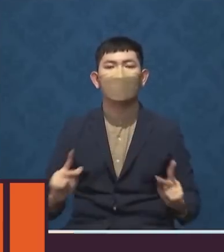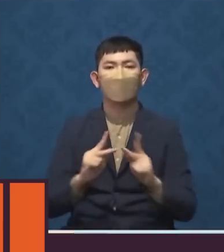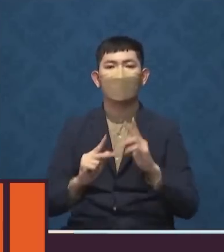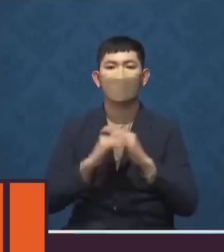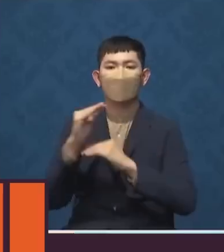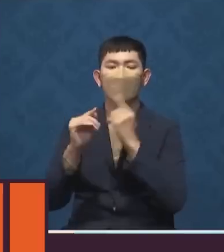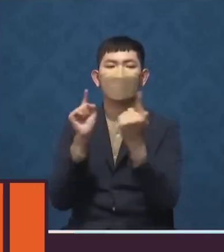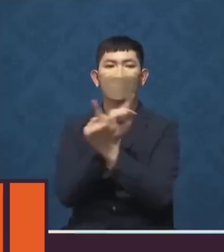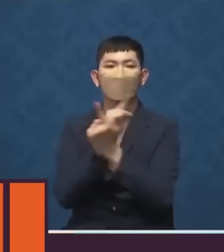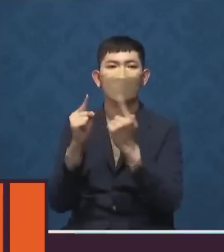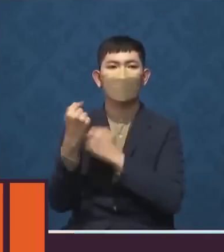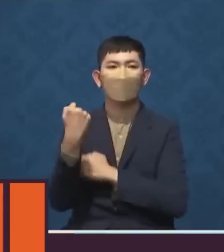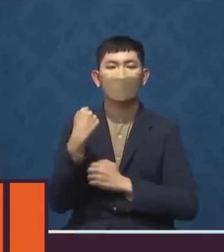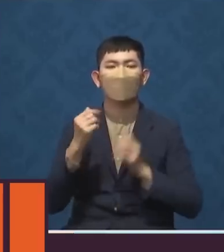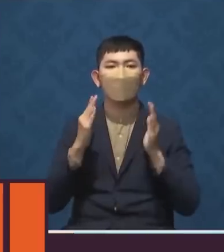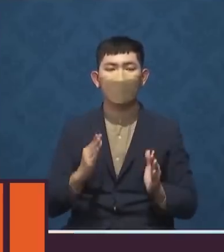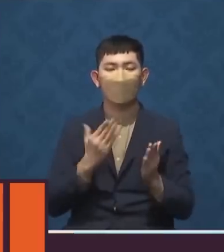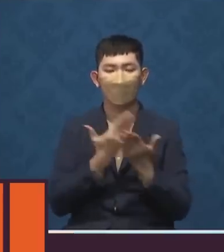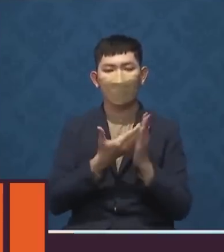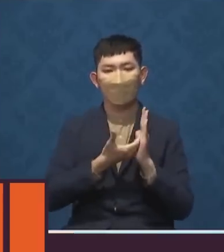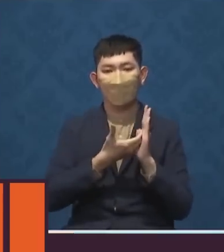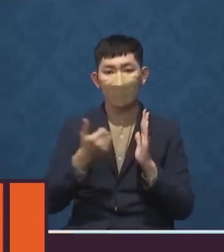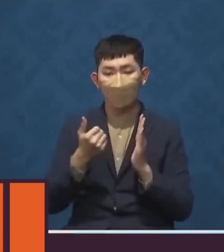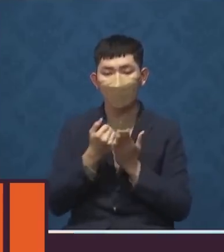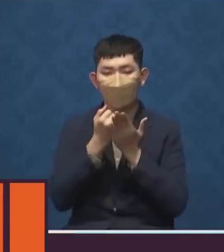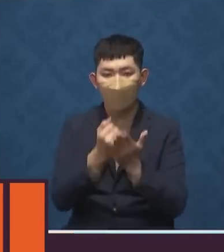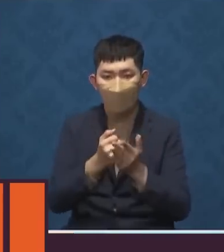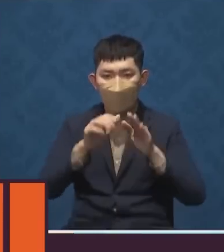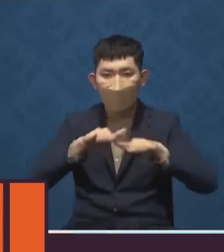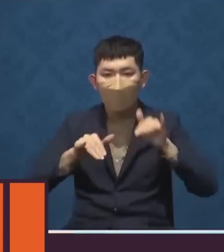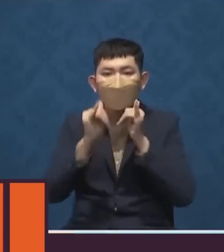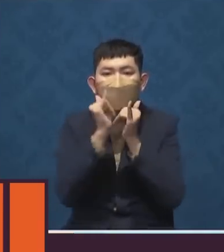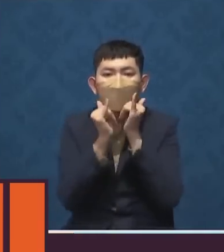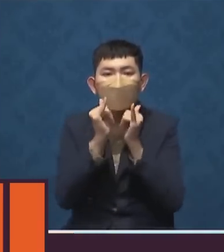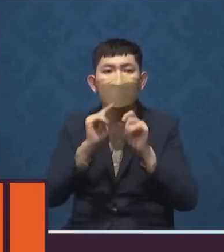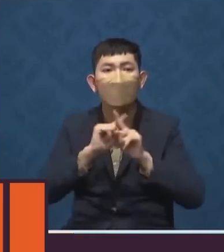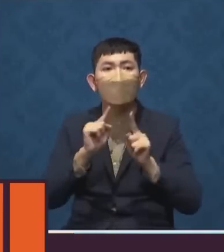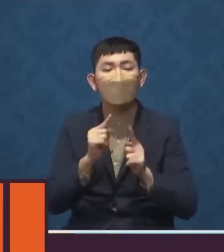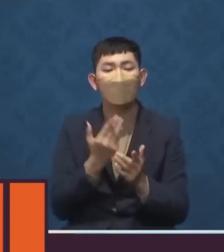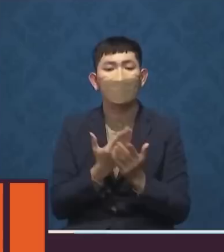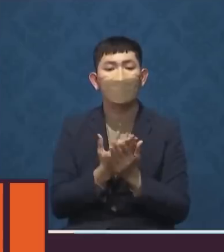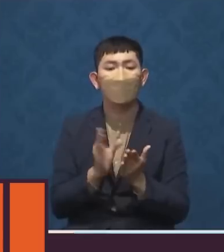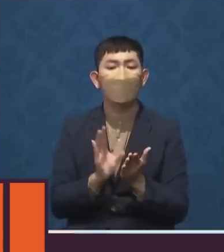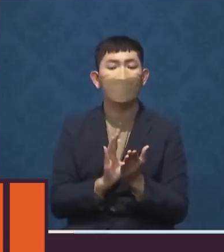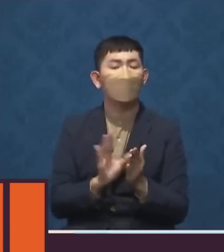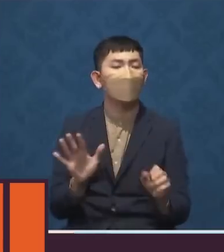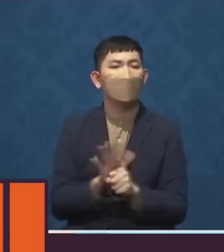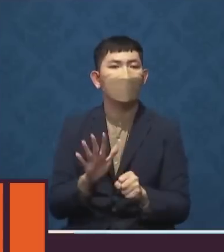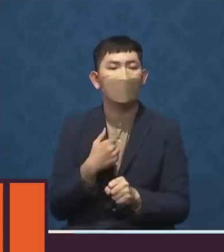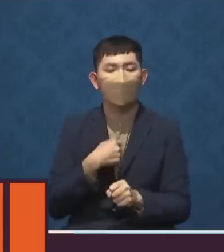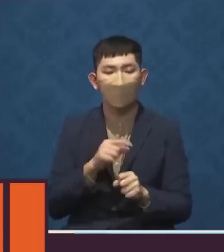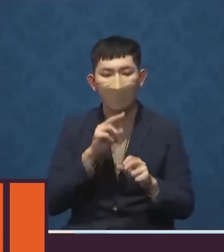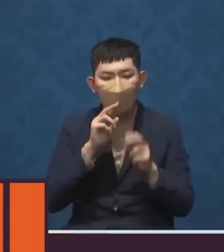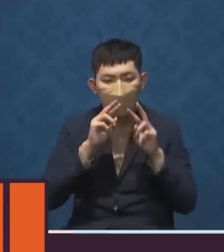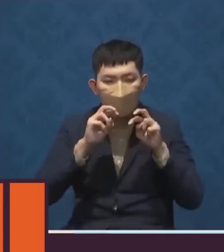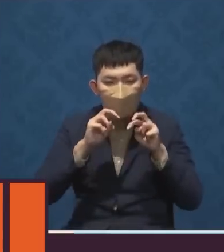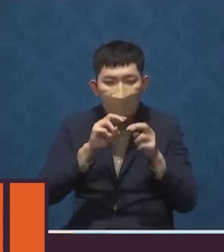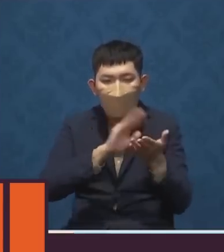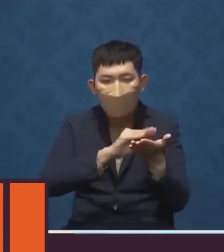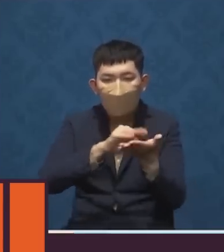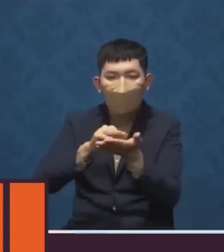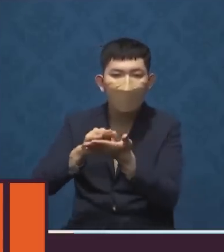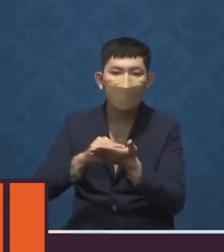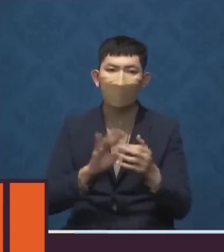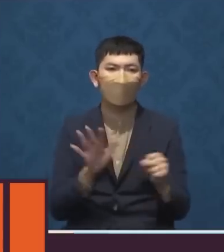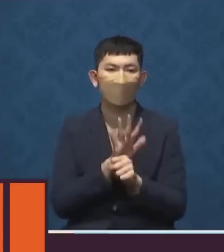ังคมที่จะใช้จ่ายใเงินอุ่นหนนเด็เล็กแบบทั่วนหน้าแต่ท่านแร้งตั้ไม่ครบท่านสมรวไม่ครบท่านตั้งไม่ครบท่านไม่ทำ